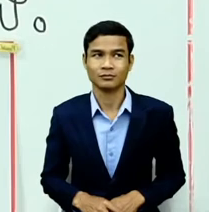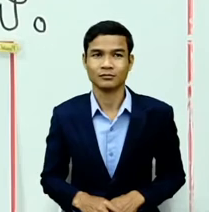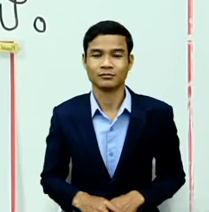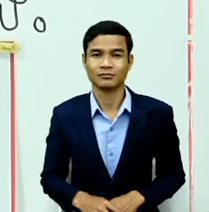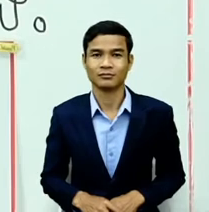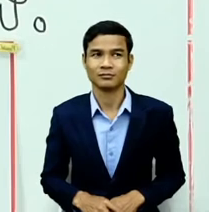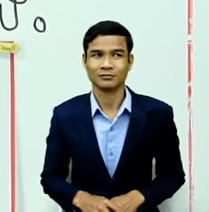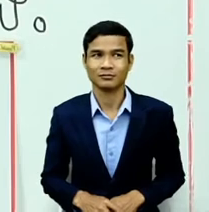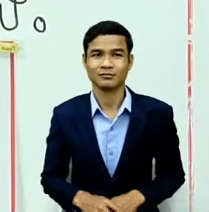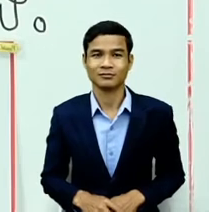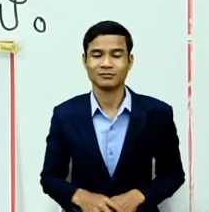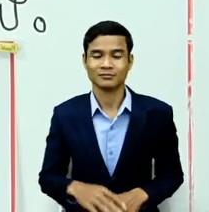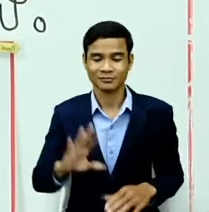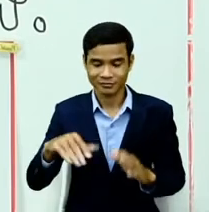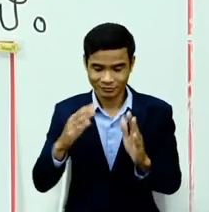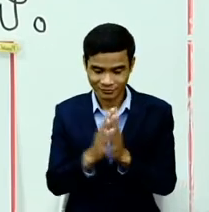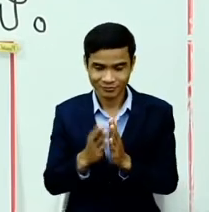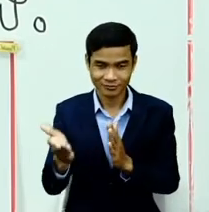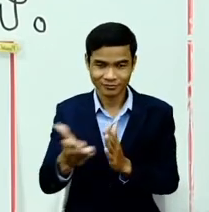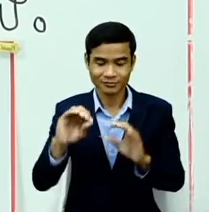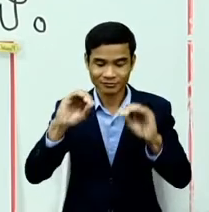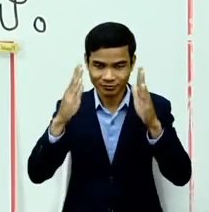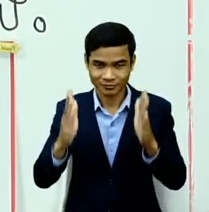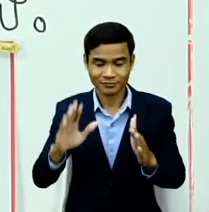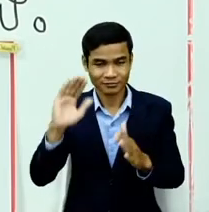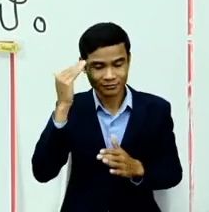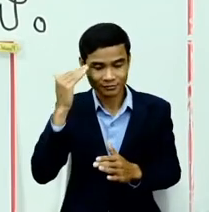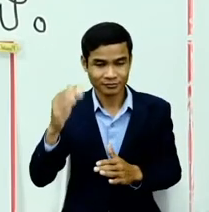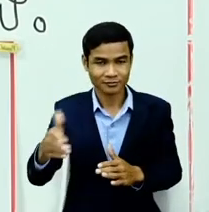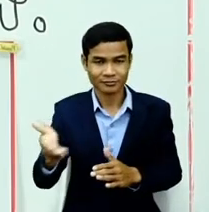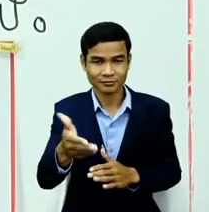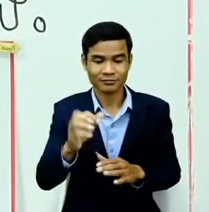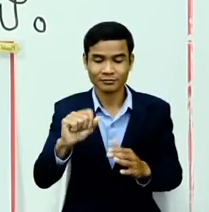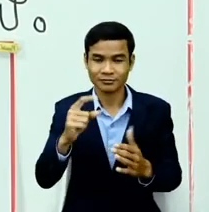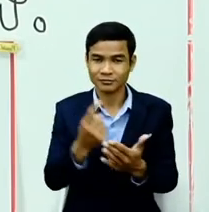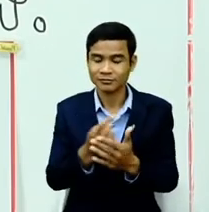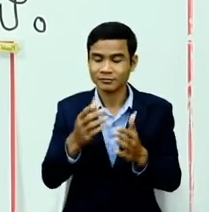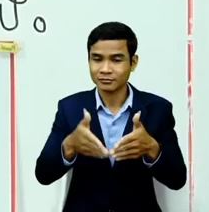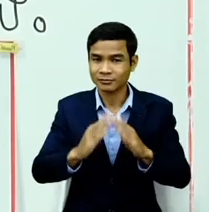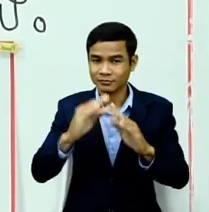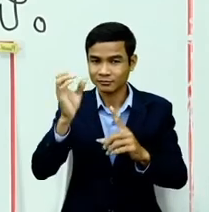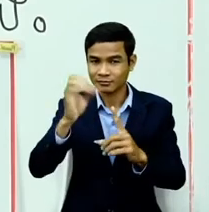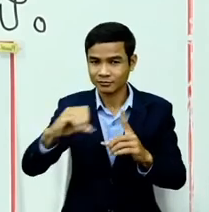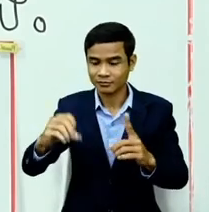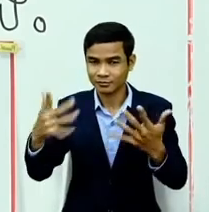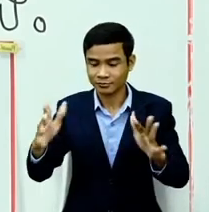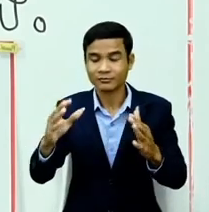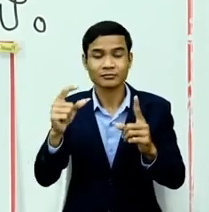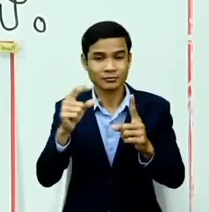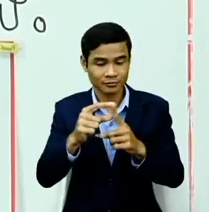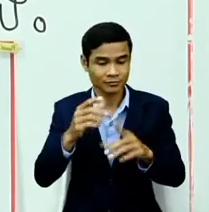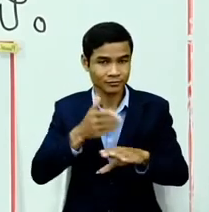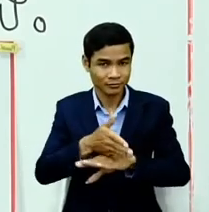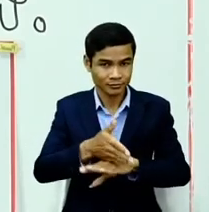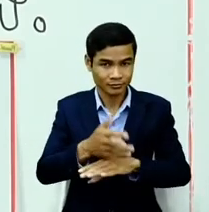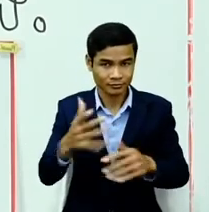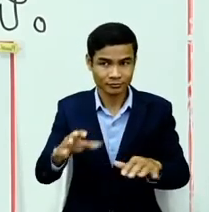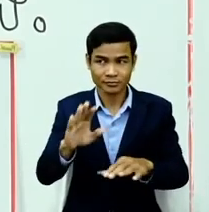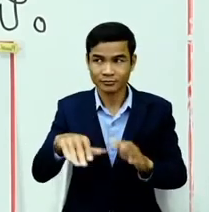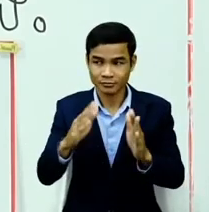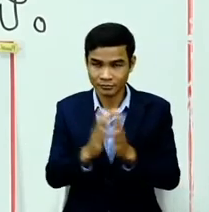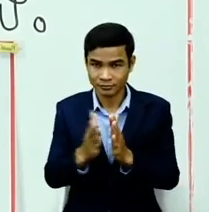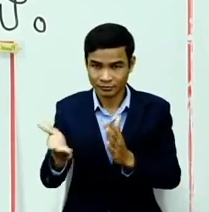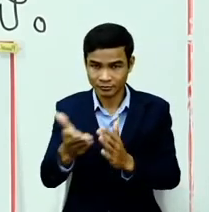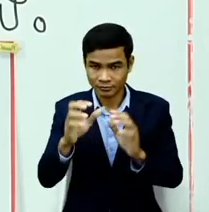ចាអរគុណអ្នកគ្រូសង្ឃឹមថាកូនប្រកាសជាបានចូលរួមបង្កើតលម្អដោយមានពាក្យរណារួចរាល់ហើយណាចាអរគុណដែល